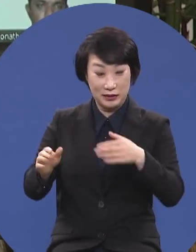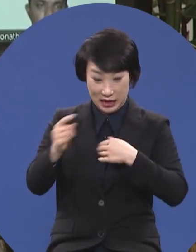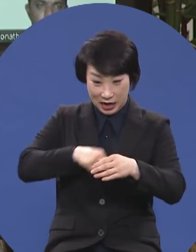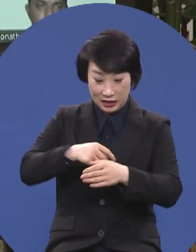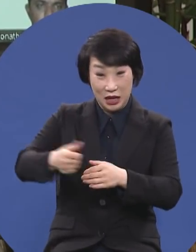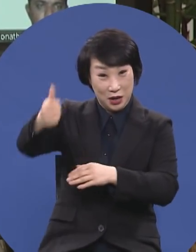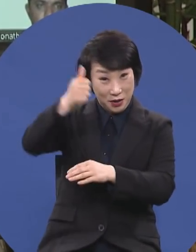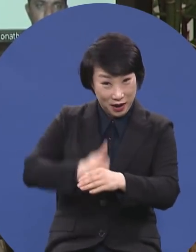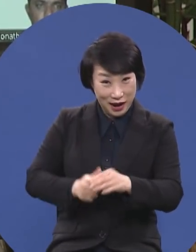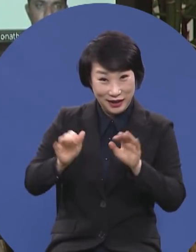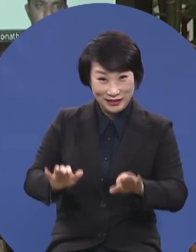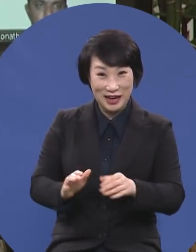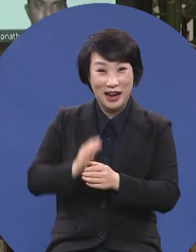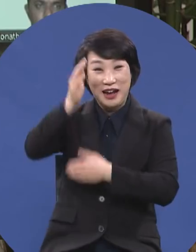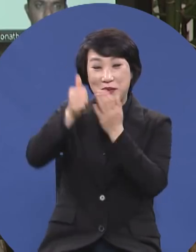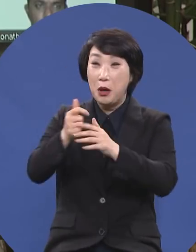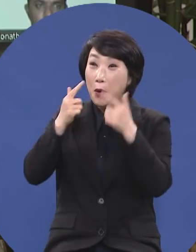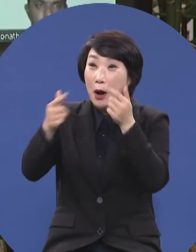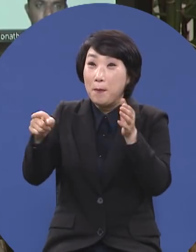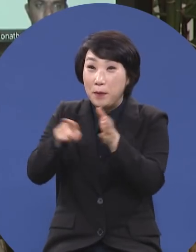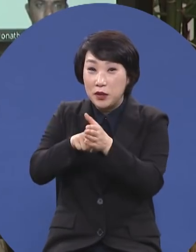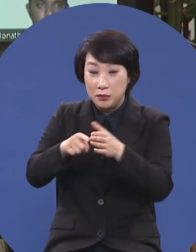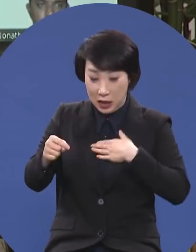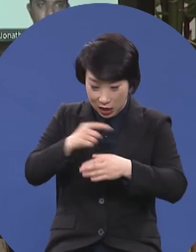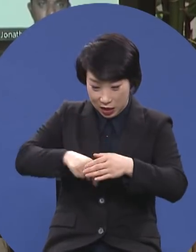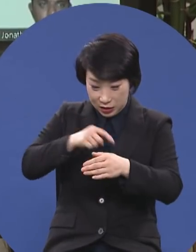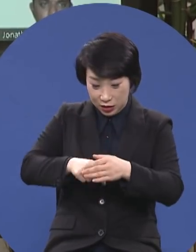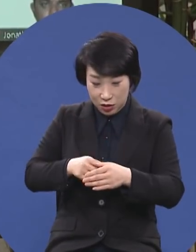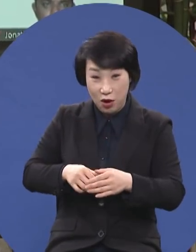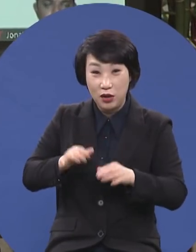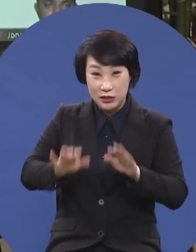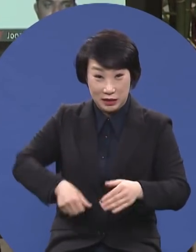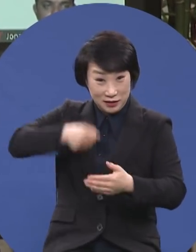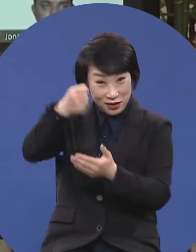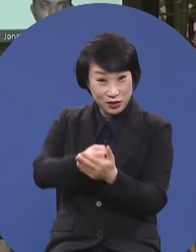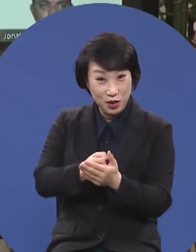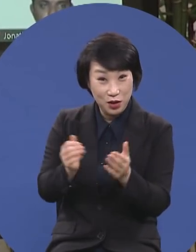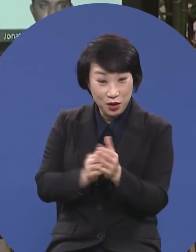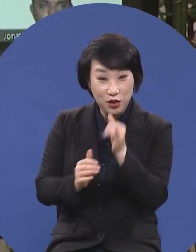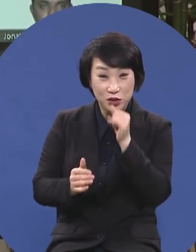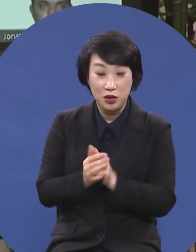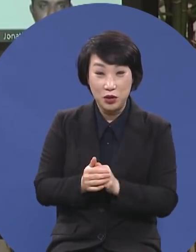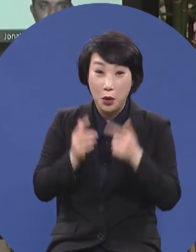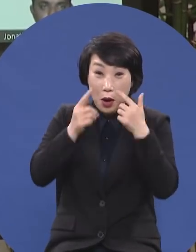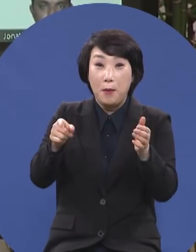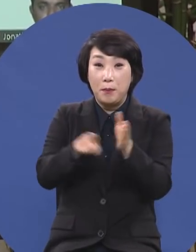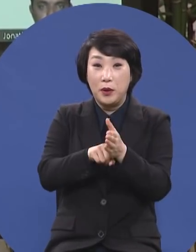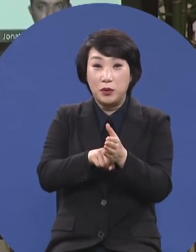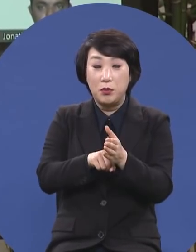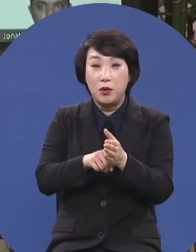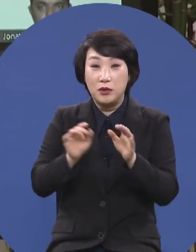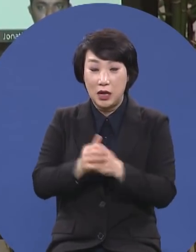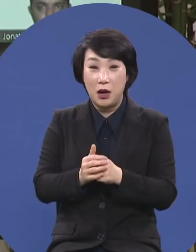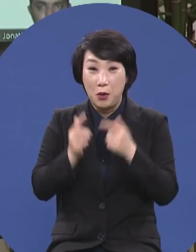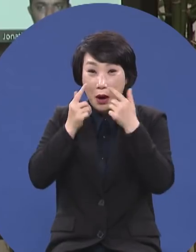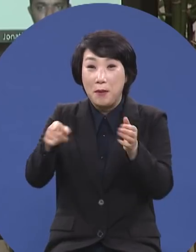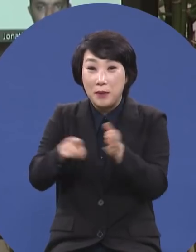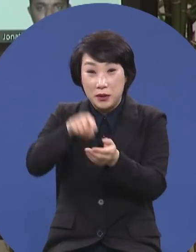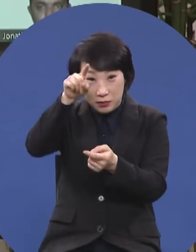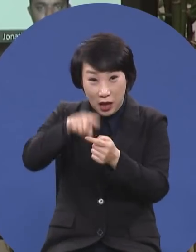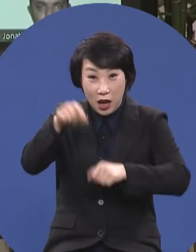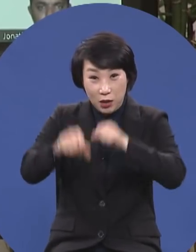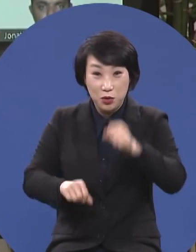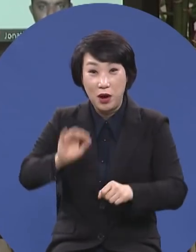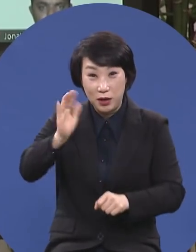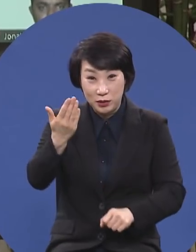안에 들어와서 하나님의 확신이 내게서 결정되니 그 확신의 믿음이 확신의 믿음대로